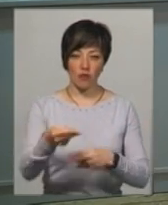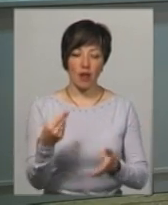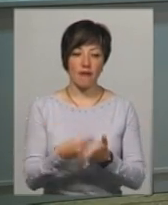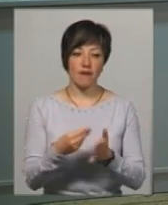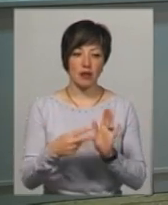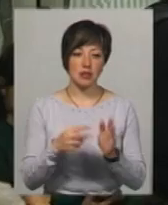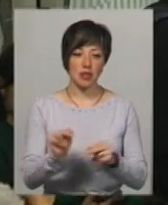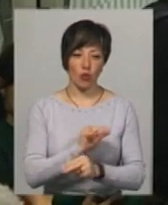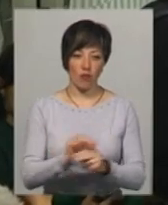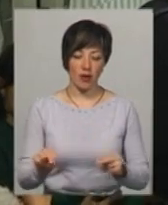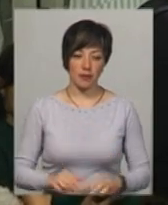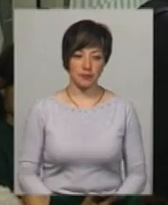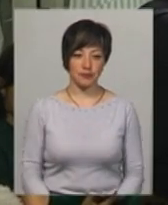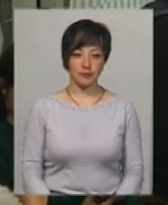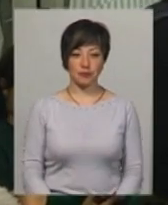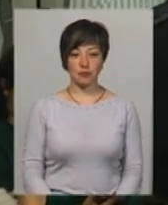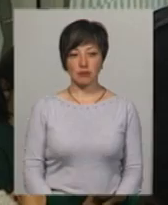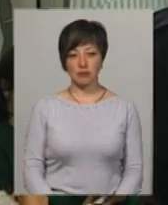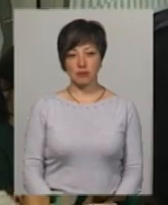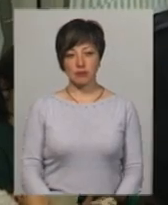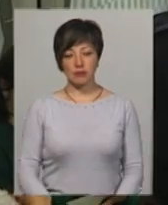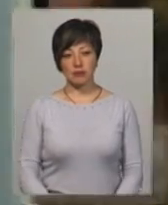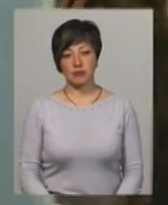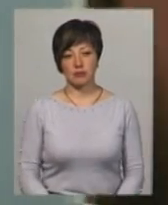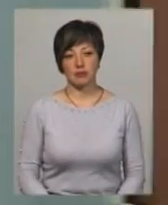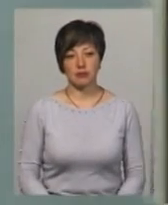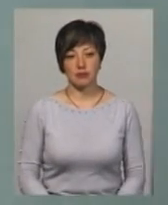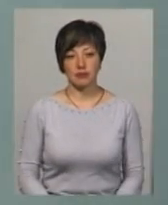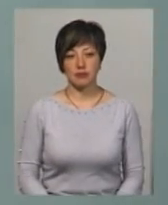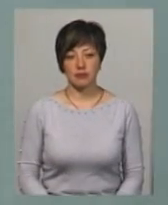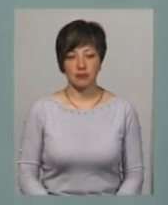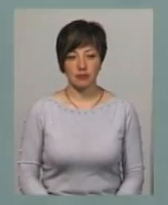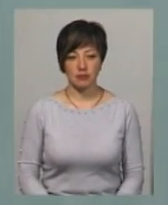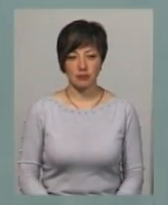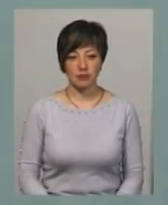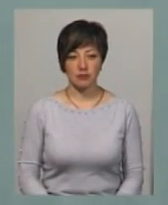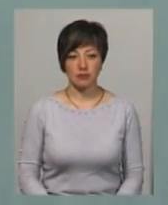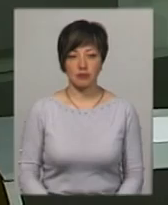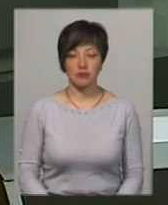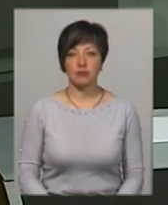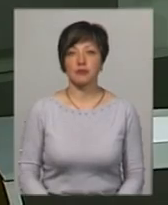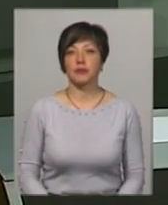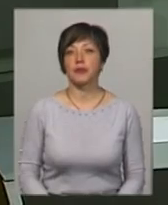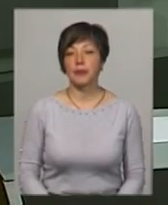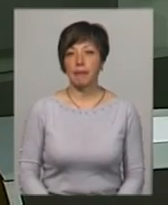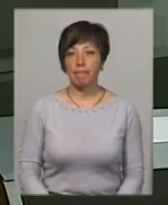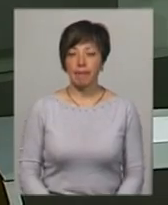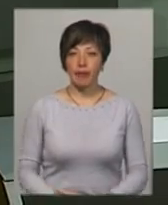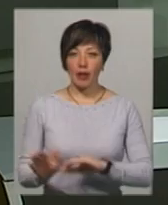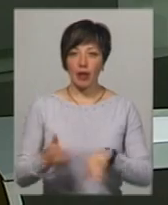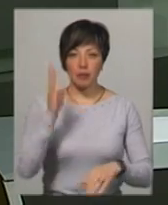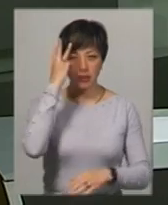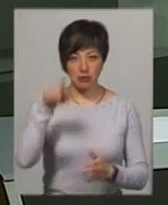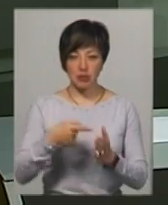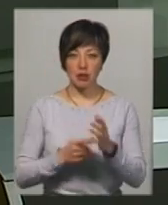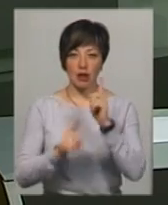вартості лікування. Тетяна Ворожцова, Віктор Кривий, Олександр Горішевський. Новини Поділля. Центр. Хмельницька міська